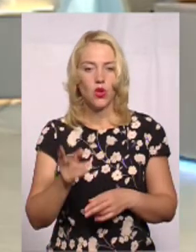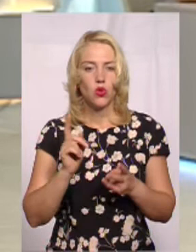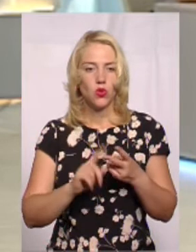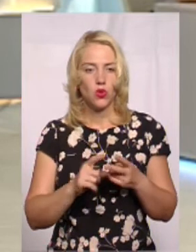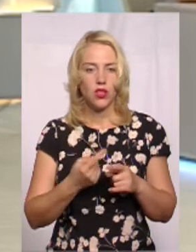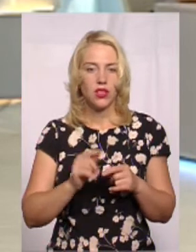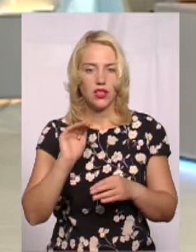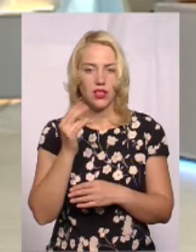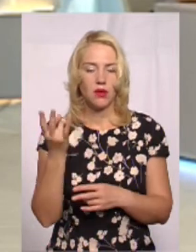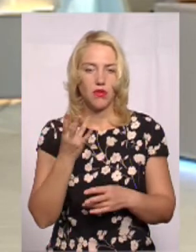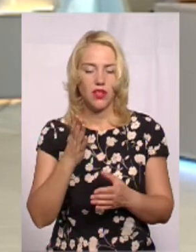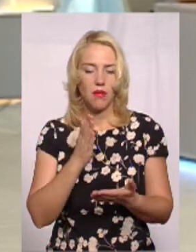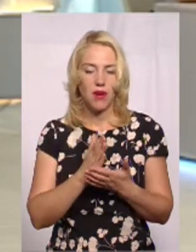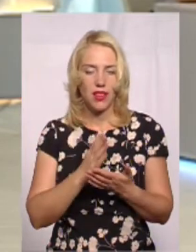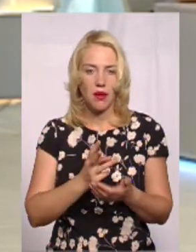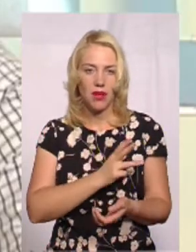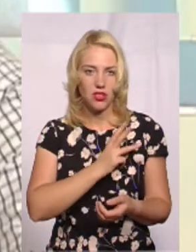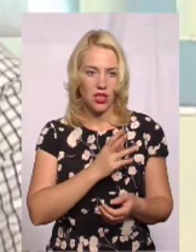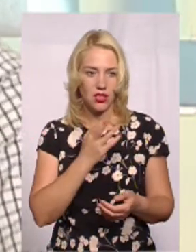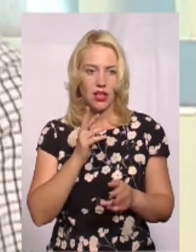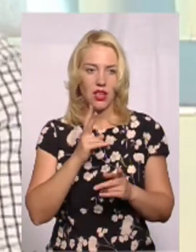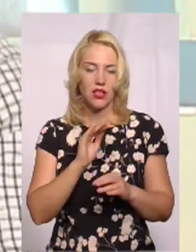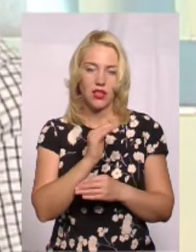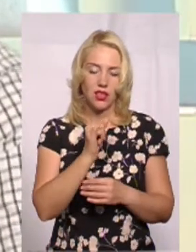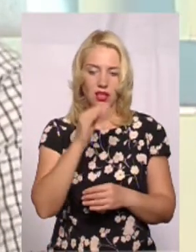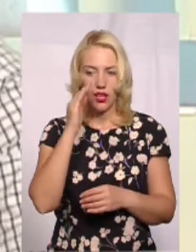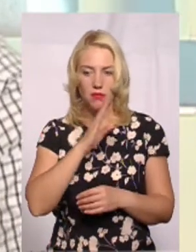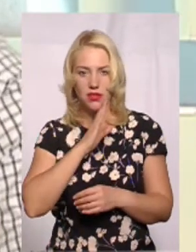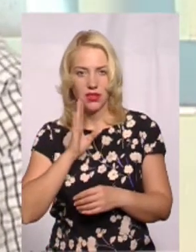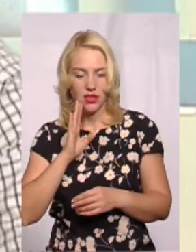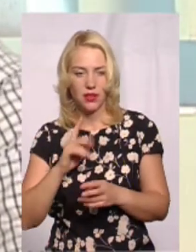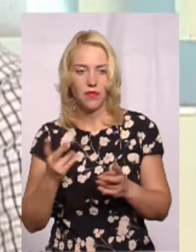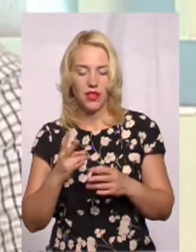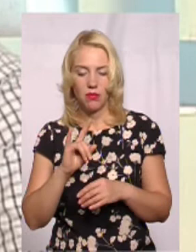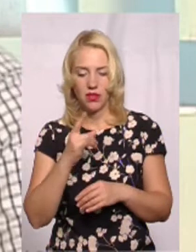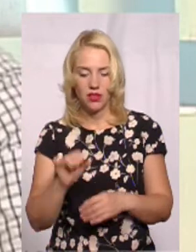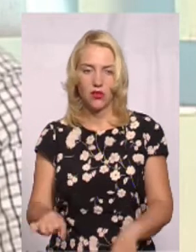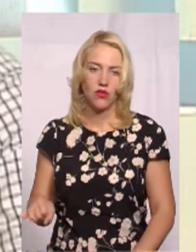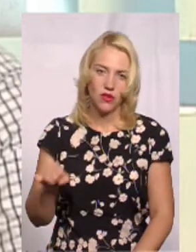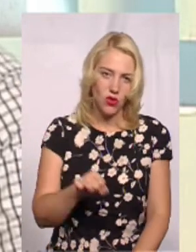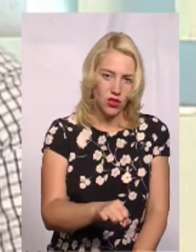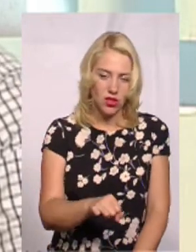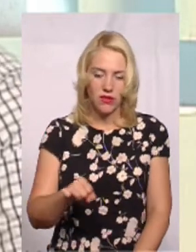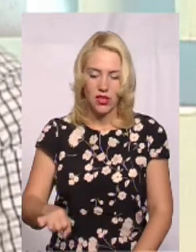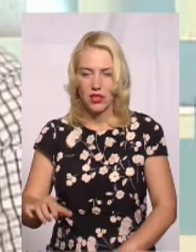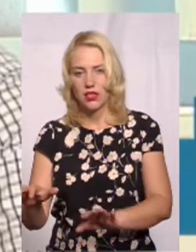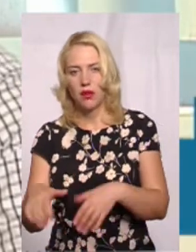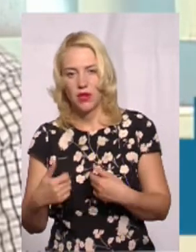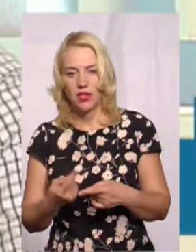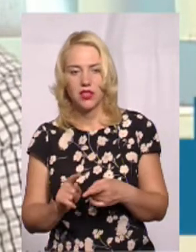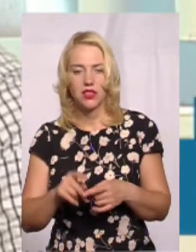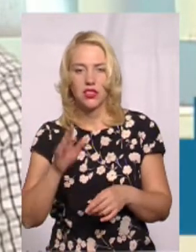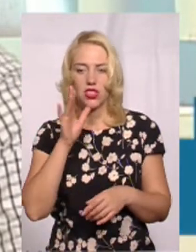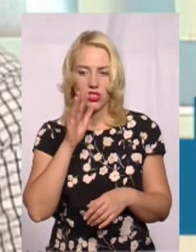що вона має мати бажання, як дитина, так і батьки. Тому що треба дитину відводити, забирати, чи сама буде. Це власний її